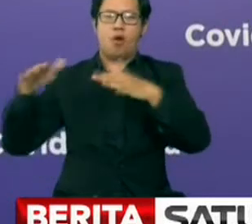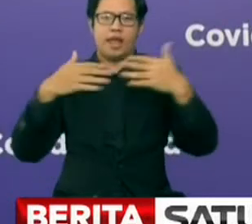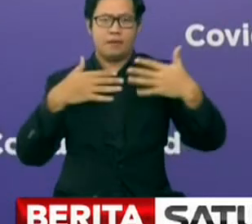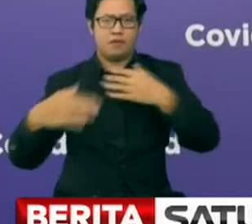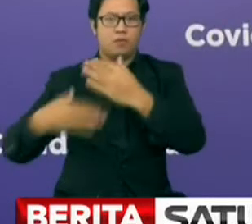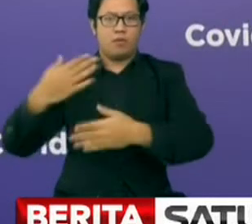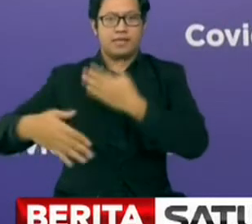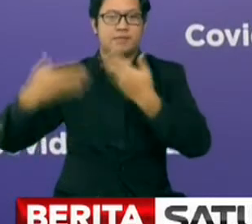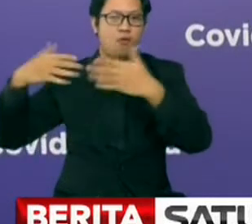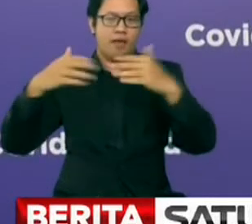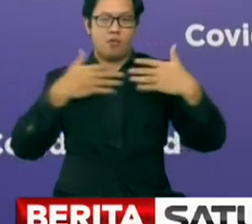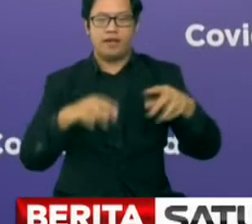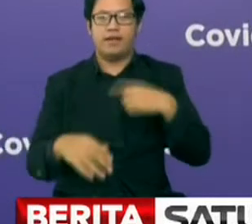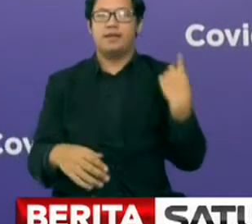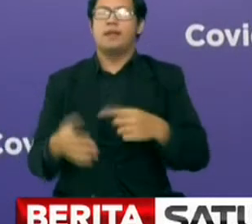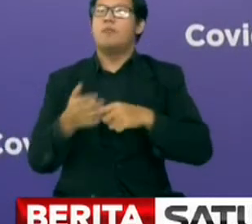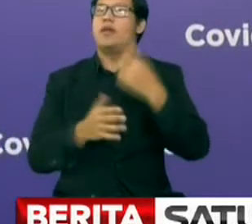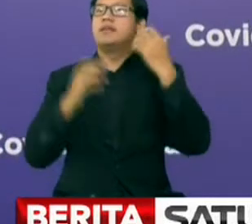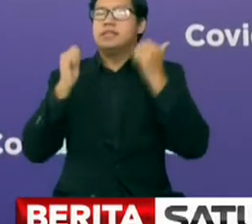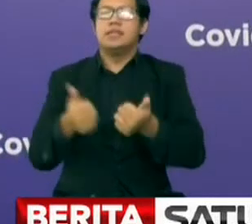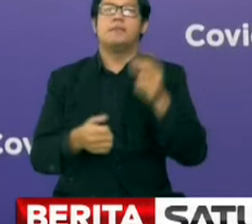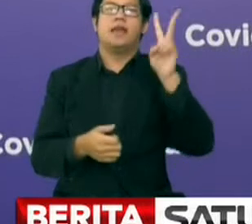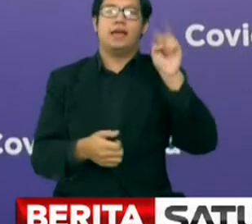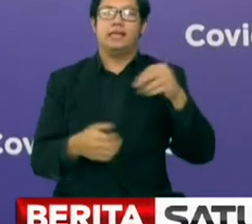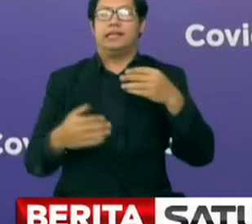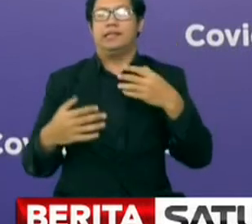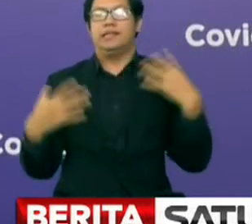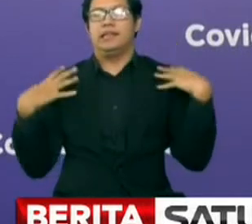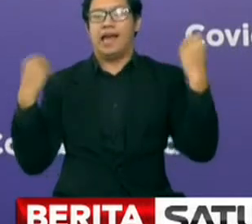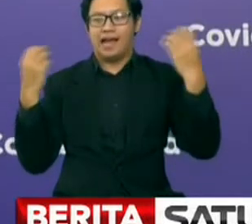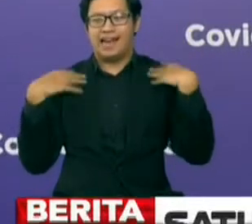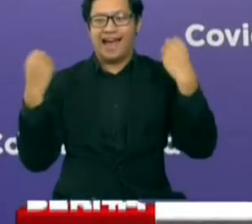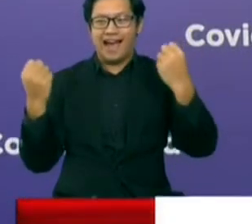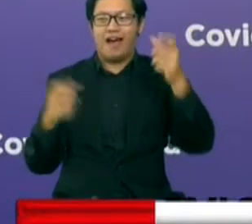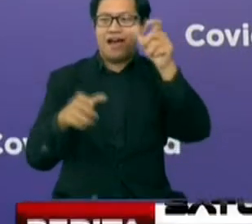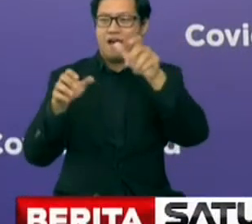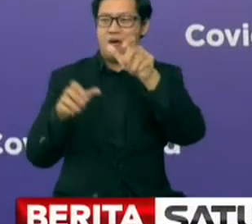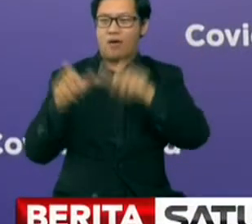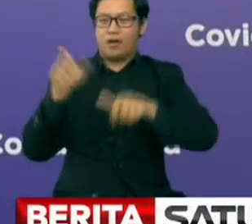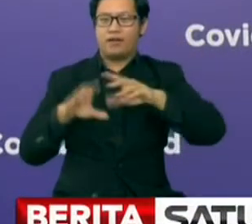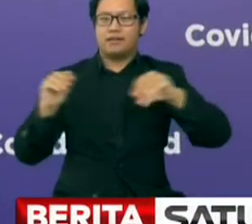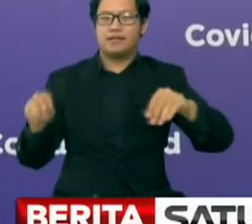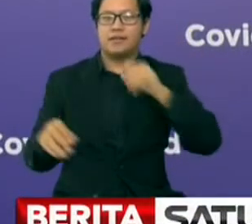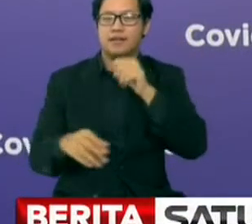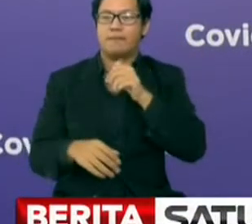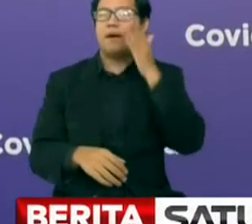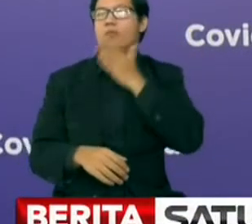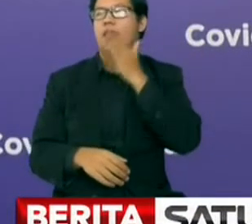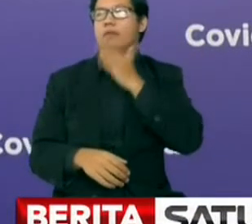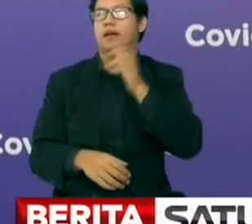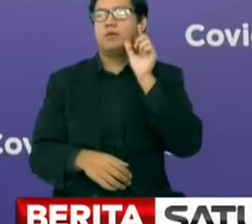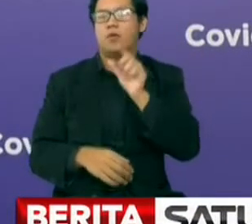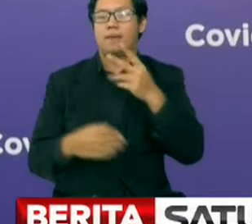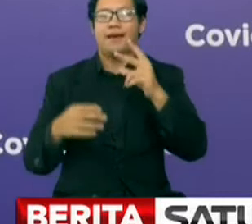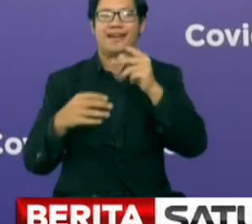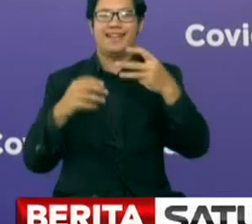beroperasional kita mulai siapkan lagi dengan tenaga-tenaga yang muda yang memiliki resiko untuk menjadi lebih